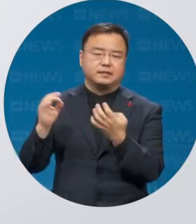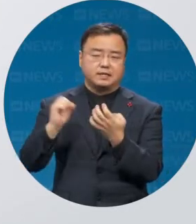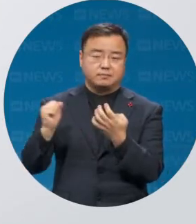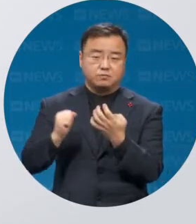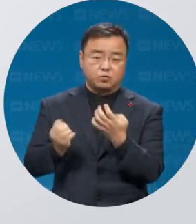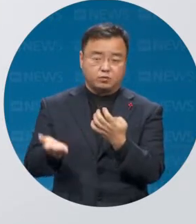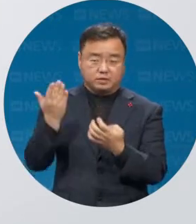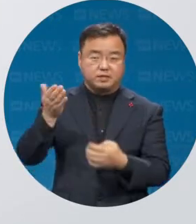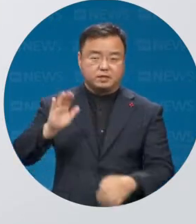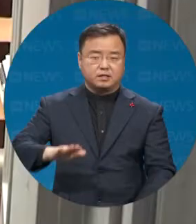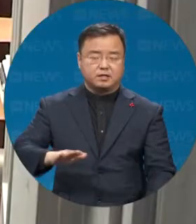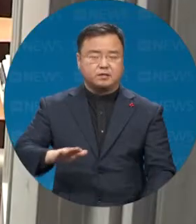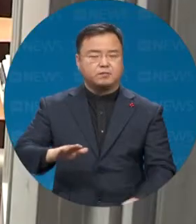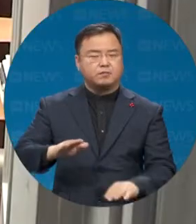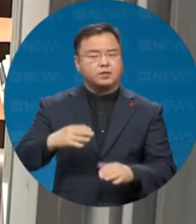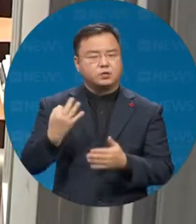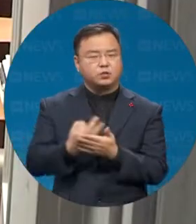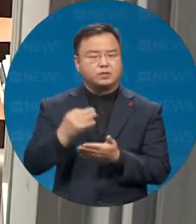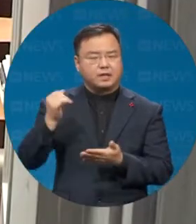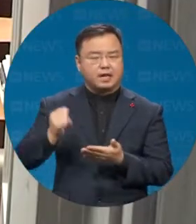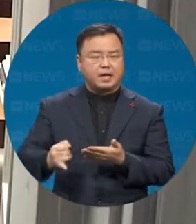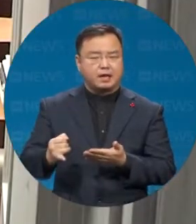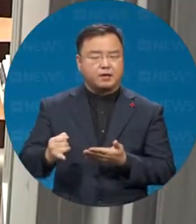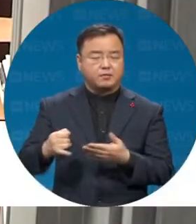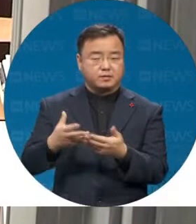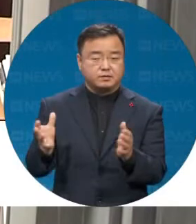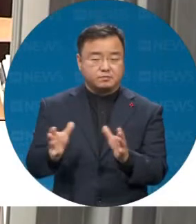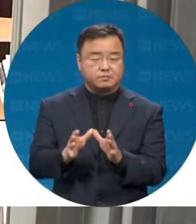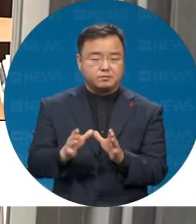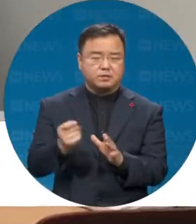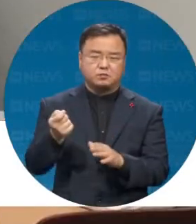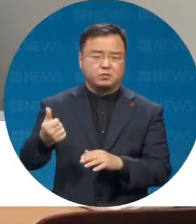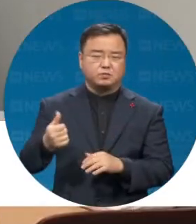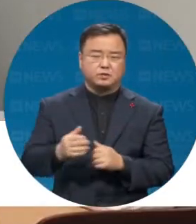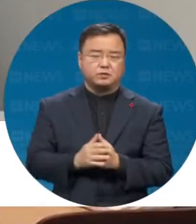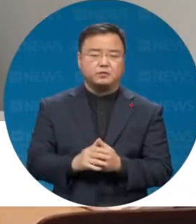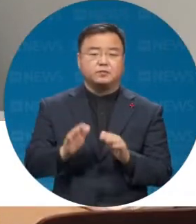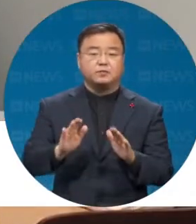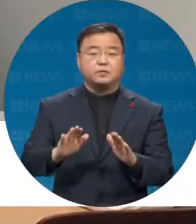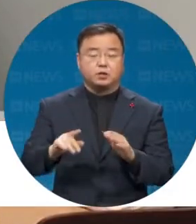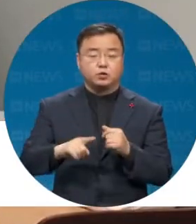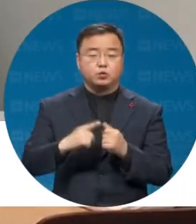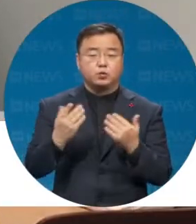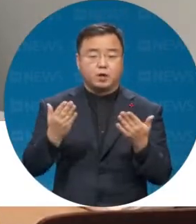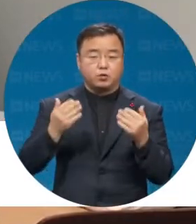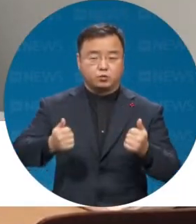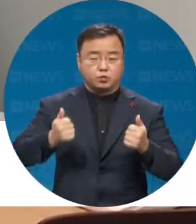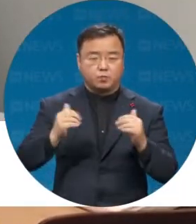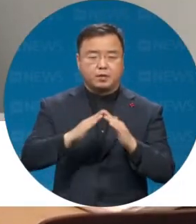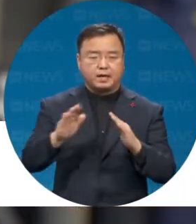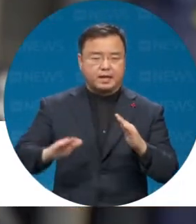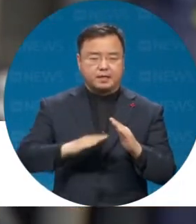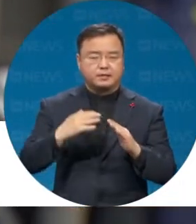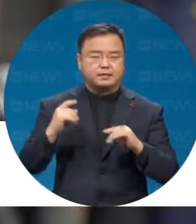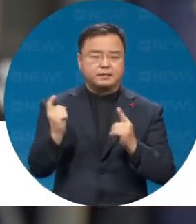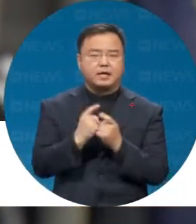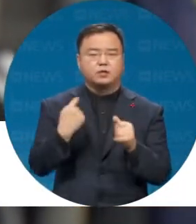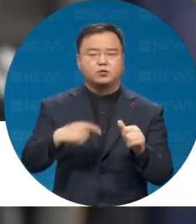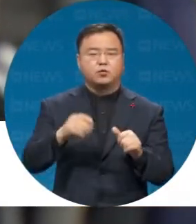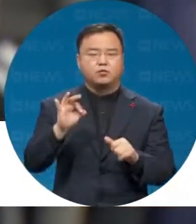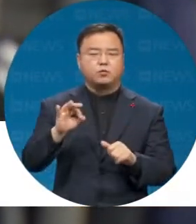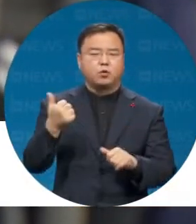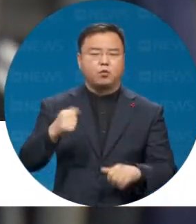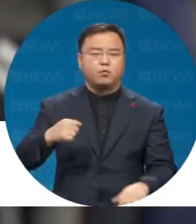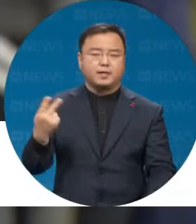뿐이었습니다 이같은 격차를 사교육비 지출로 이어져 초절 가구의 평균 사교육비 노만 2000원으로 대졸